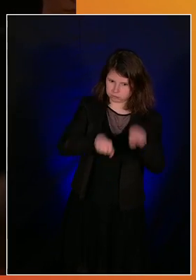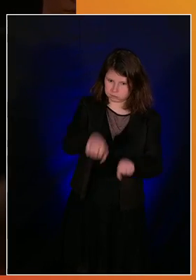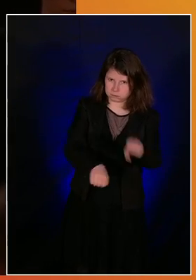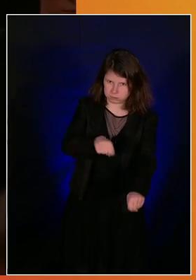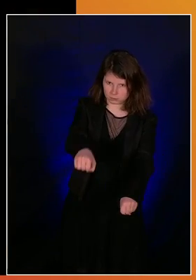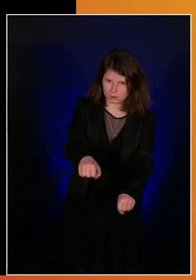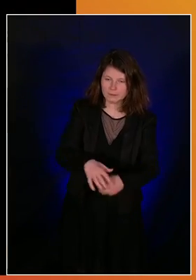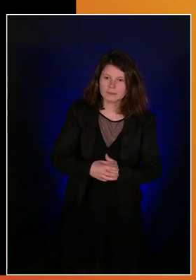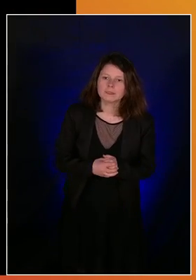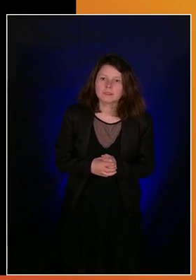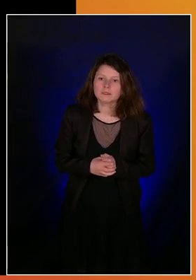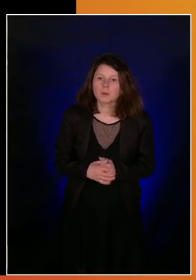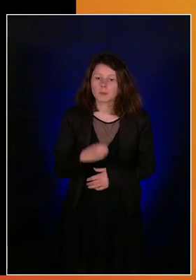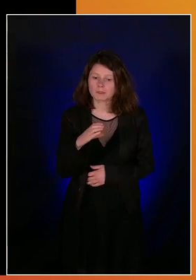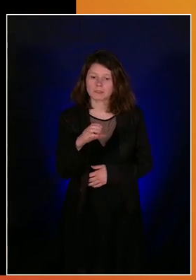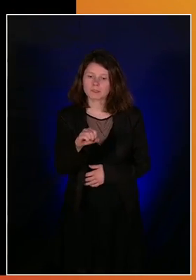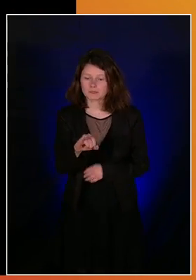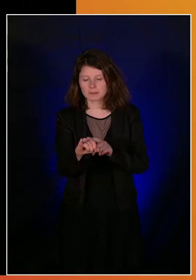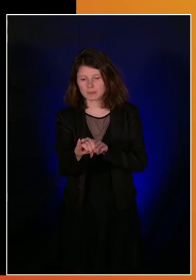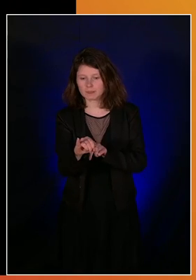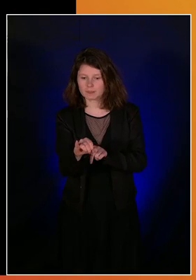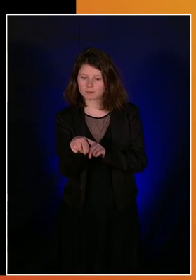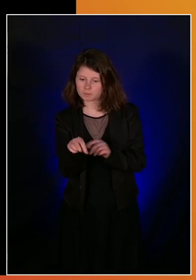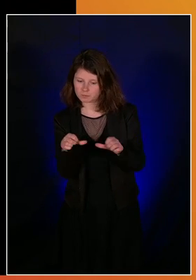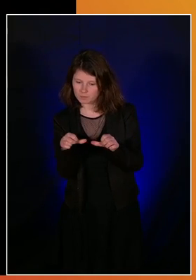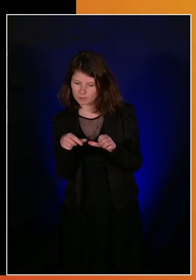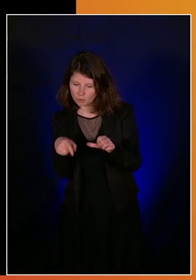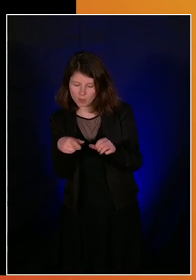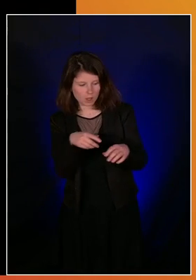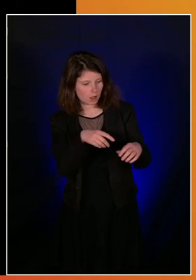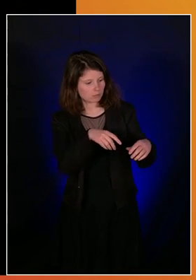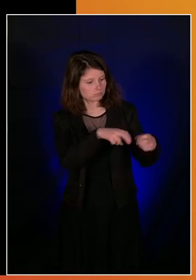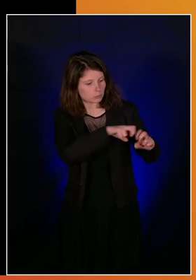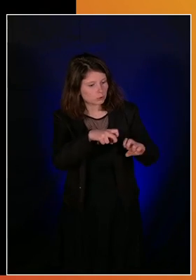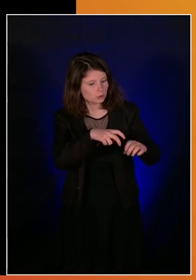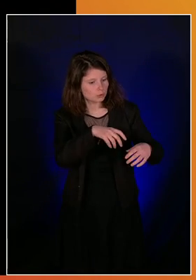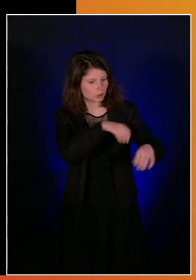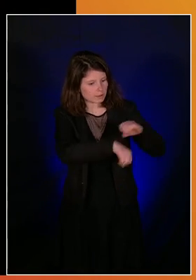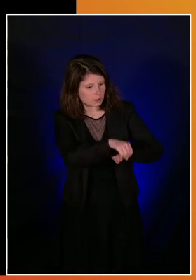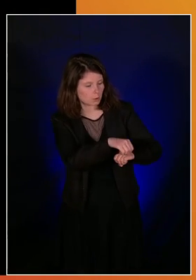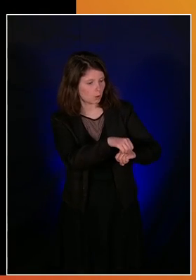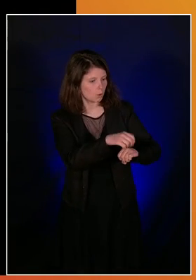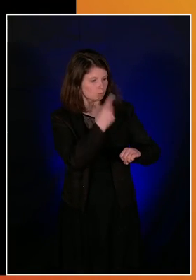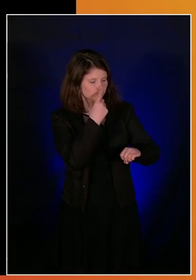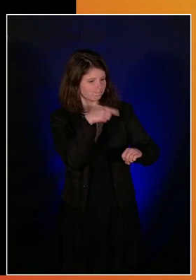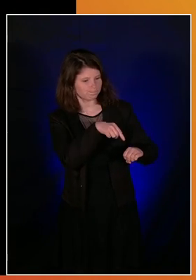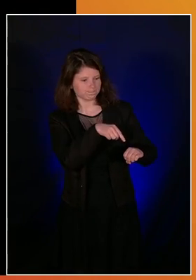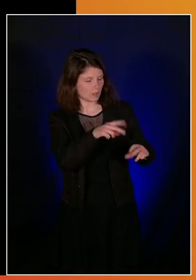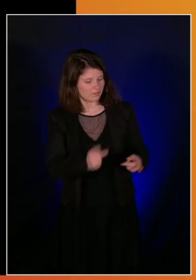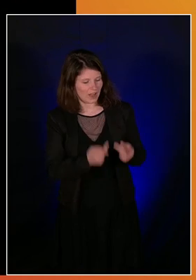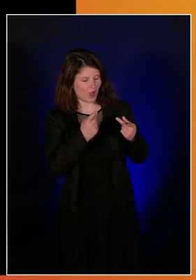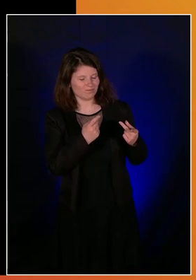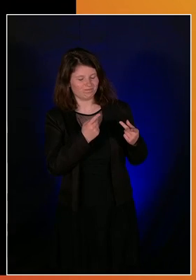CSI mais dans coin dans le coin du ring les organisations qui ne sont pas voilà qui ne sont qui ne correspondent pas à nos